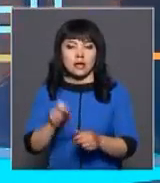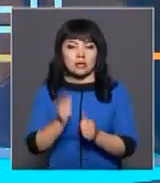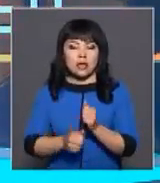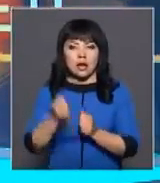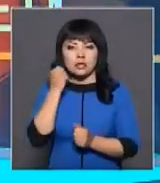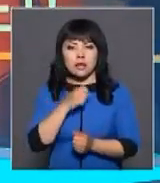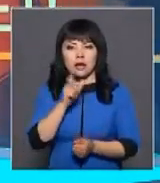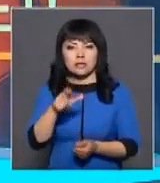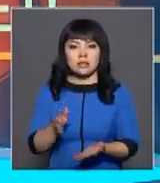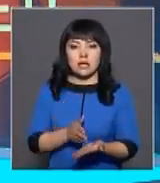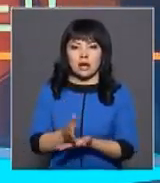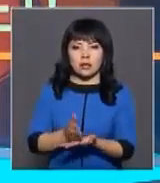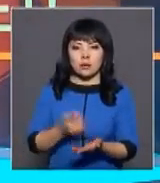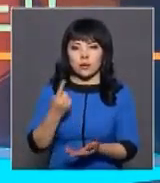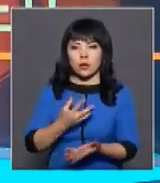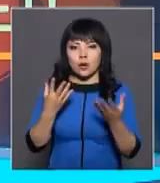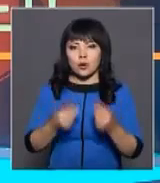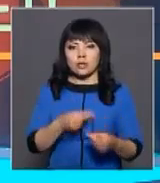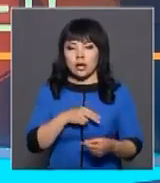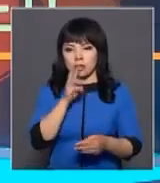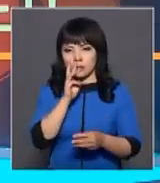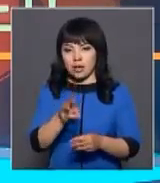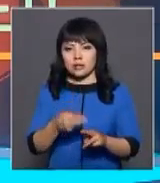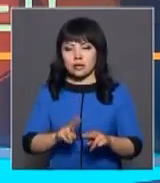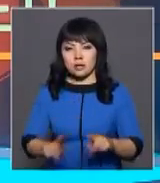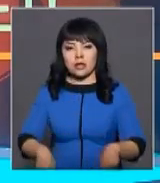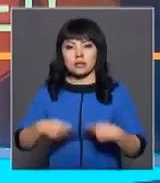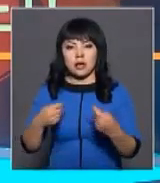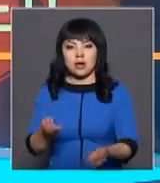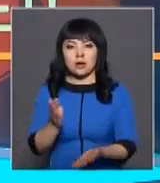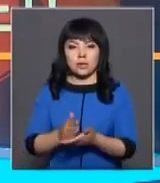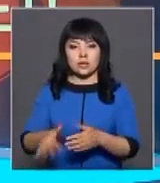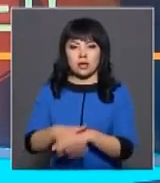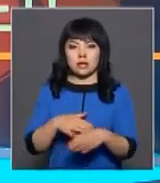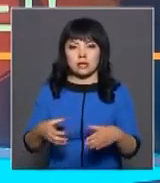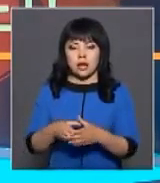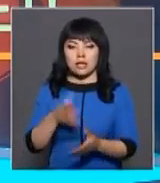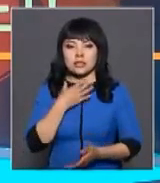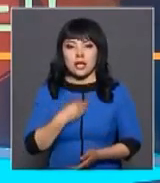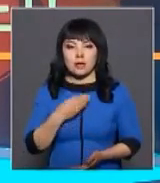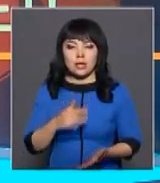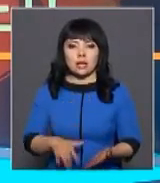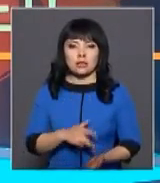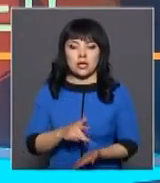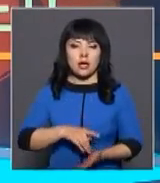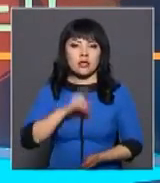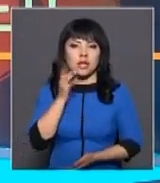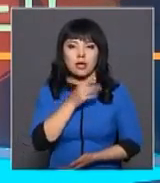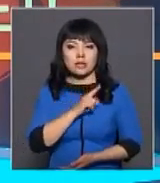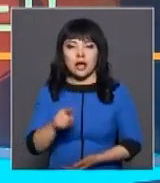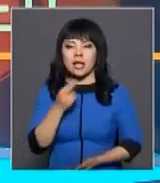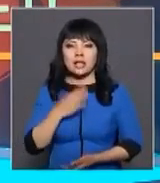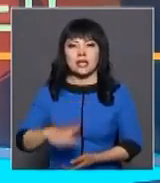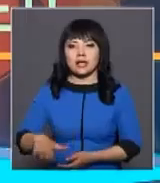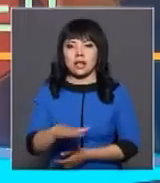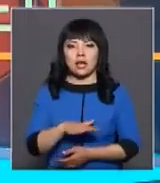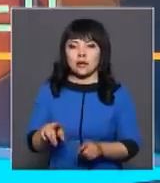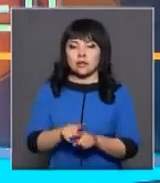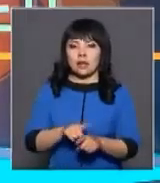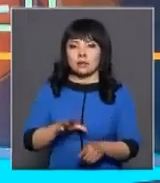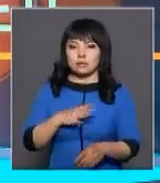ардагерлерді қуанту үшін бір күндік еңбек ақыларын аударған болатын. Біздің семейдегі тілшілеріміз жастық шағын Ленинград қоршауында